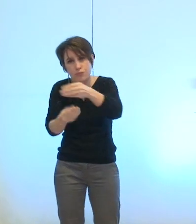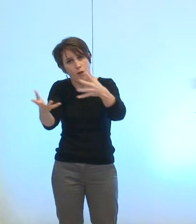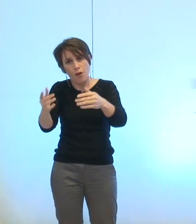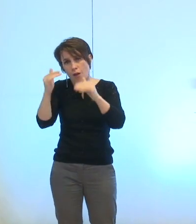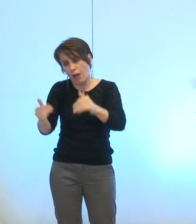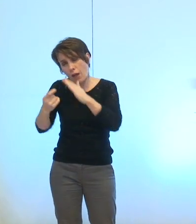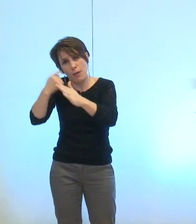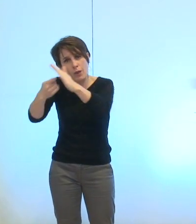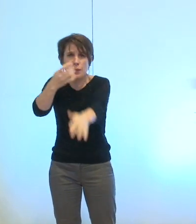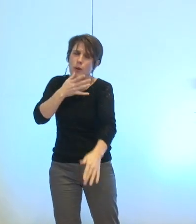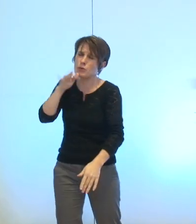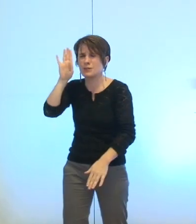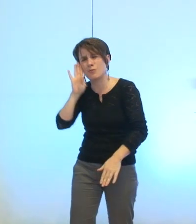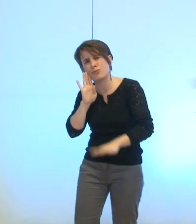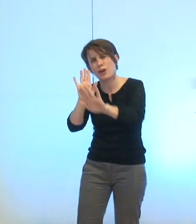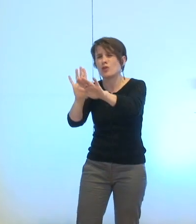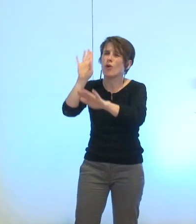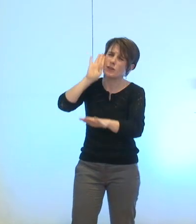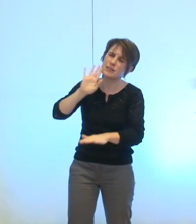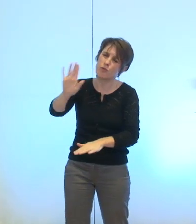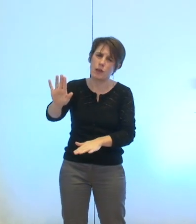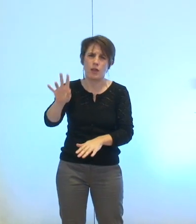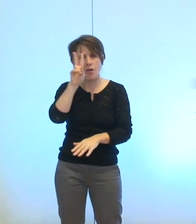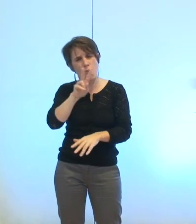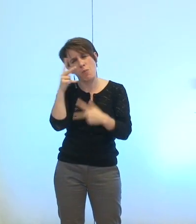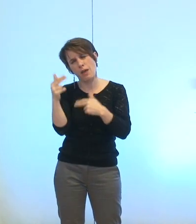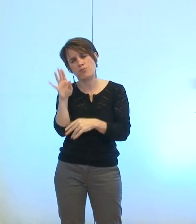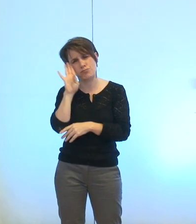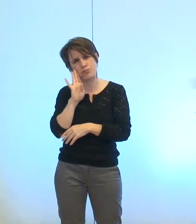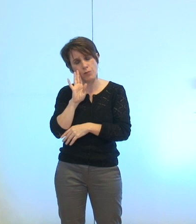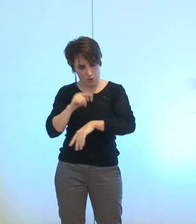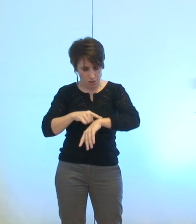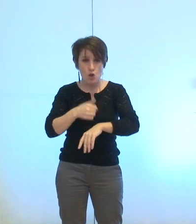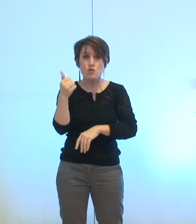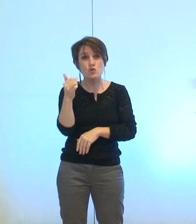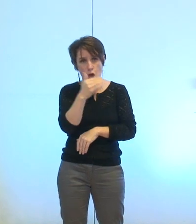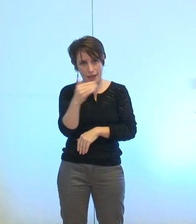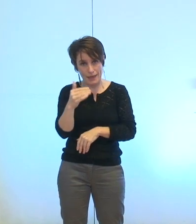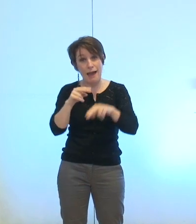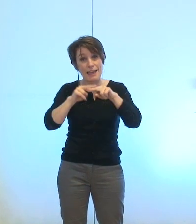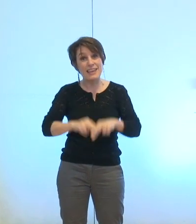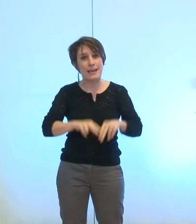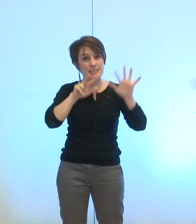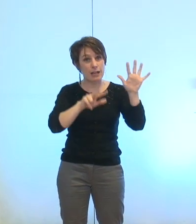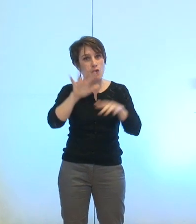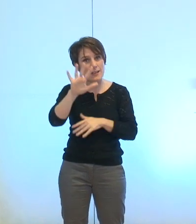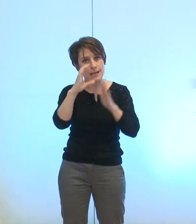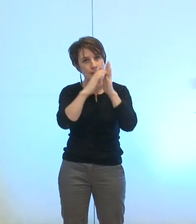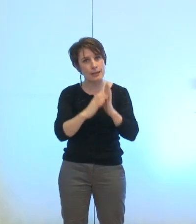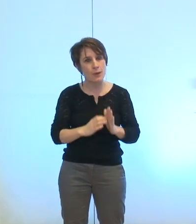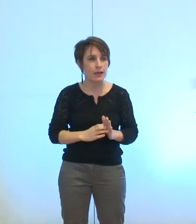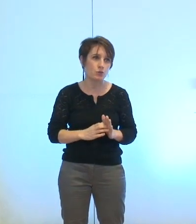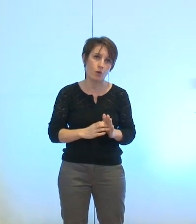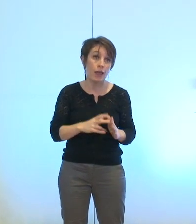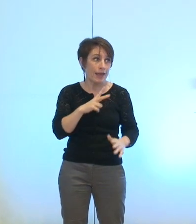non je vous invite quand même là il est blague à part trouve il est 1h15 nous avons encore 85 délibérations il y en a qui